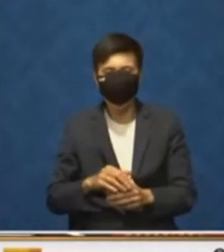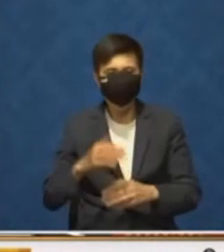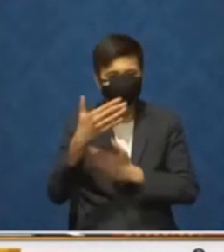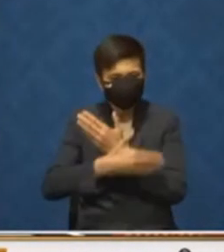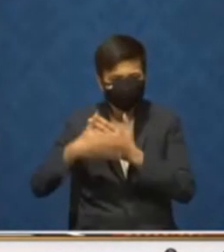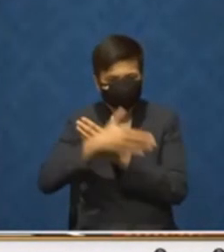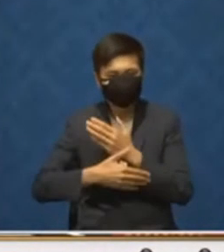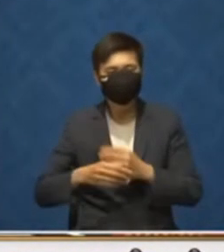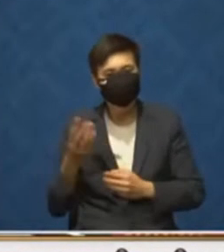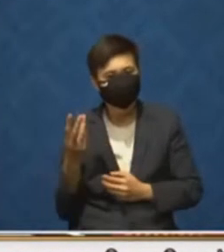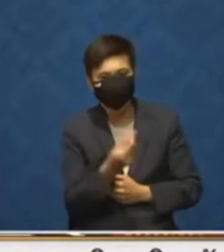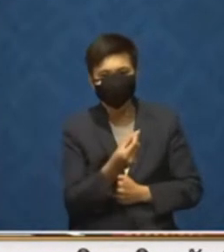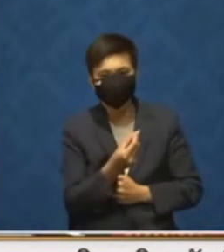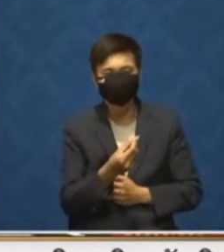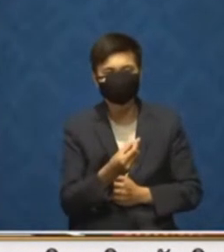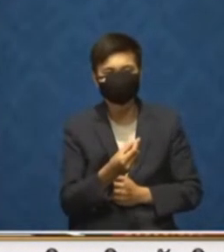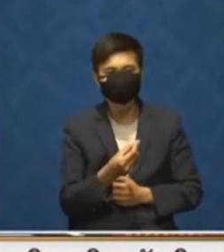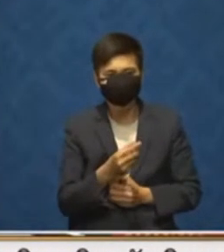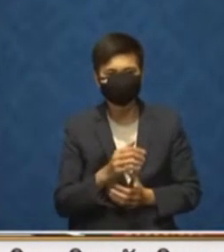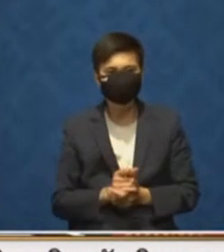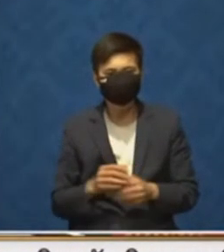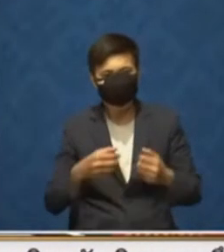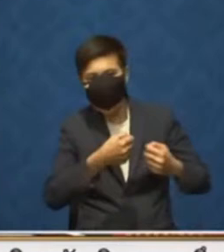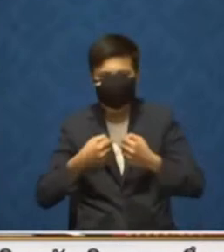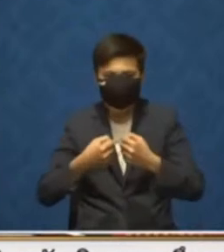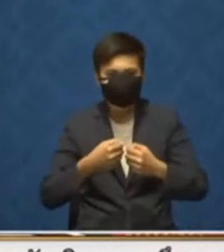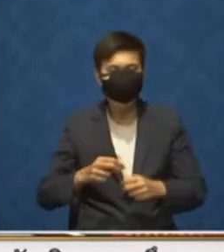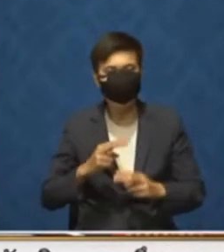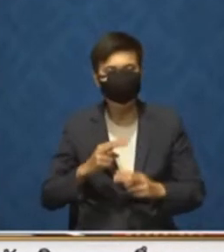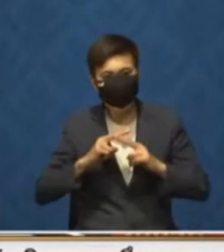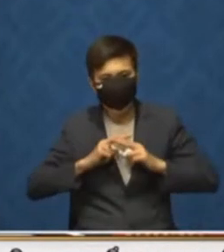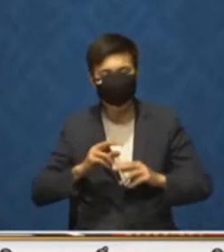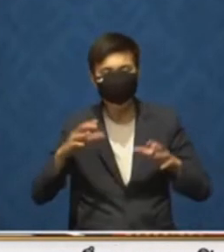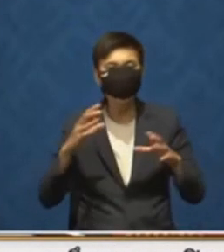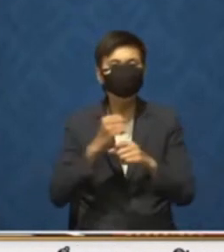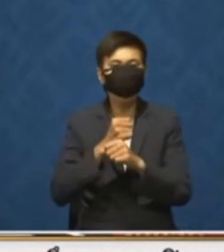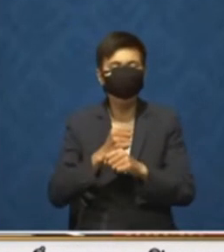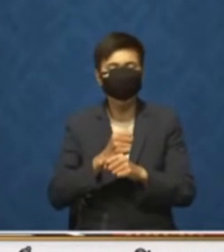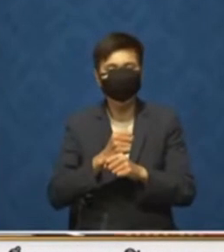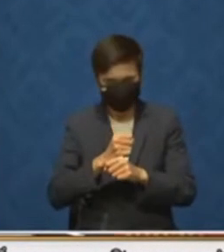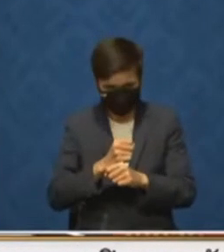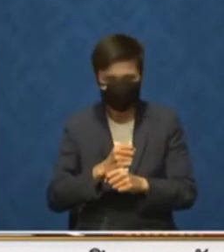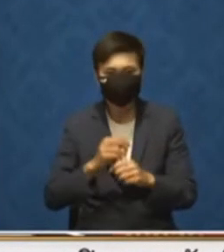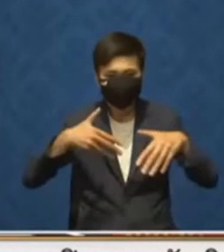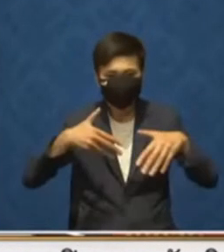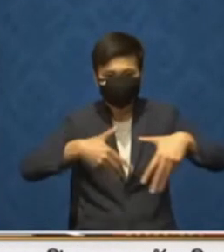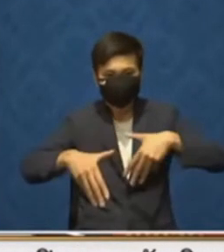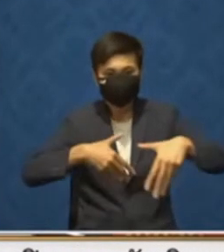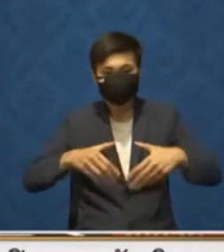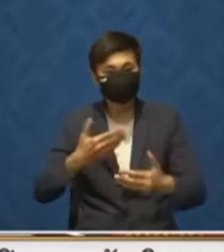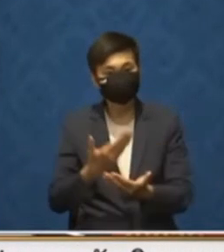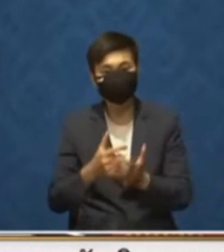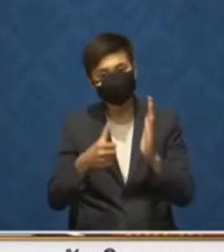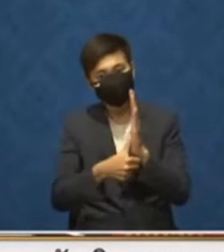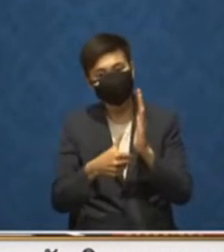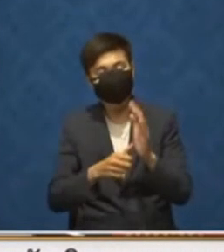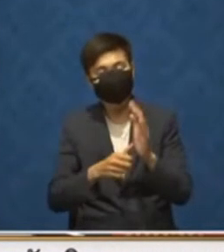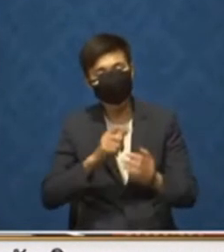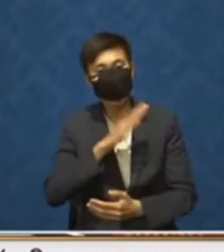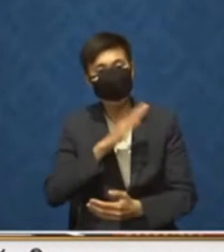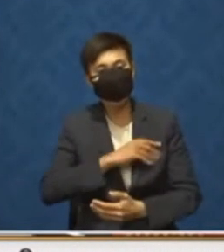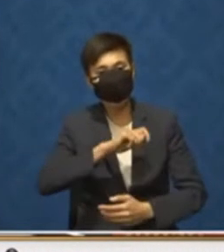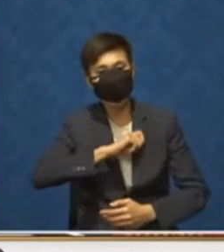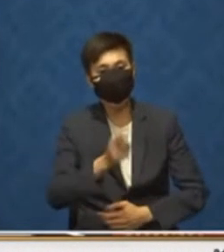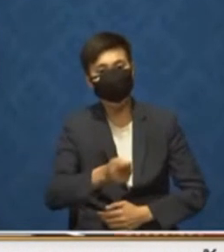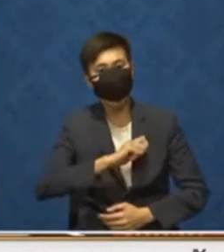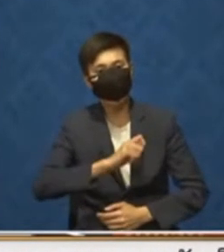แย่งลูกค้ากันเองสรุปแล้วประชาชนเสียทั้งขึ้นทั้งล่องพร้อมรบประมาณ 5.8ล้านขึ้นไป